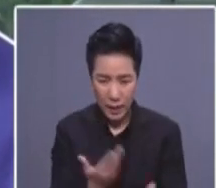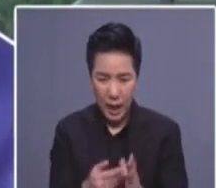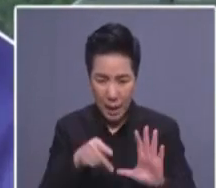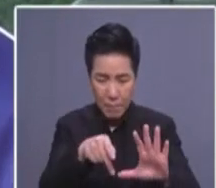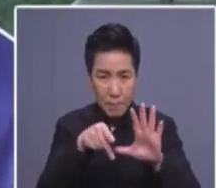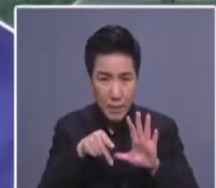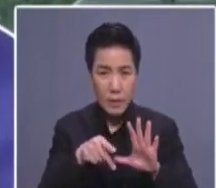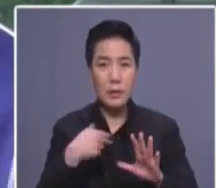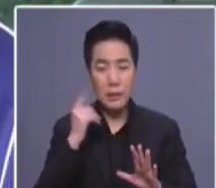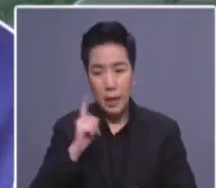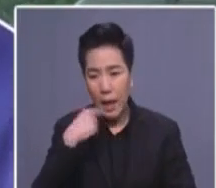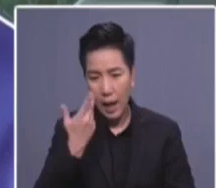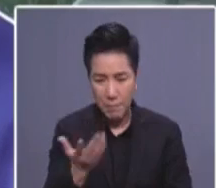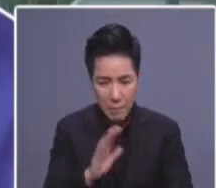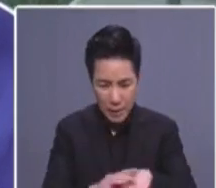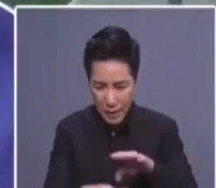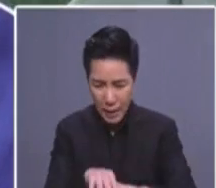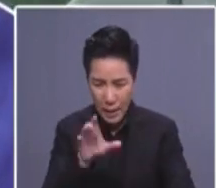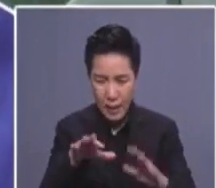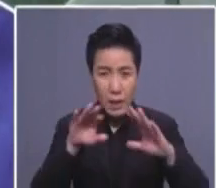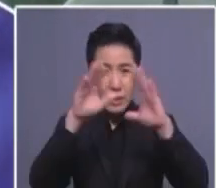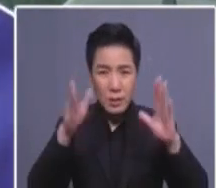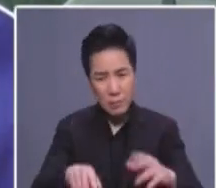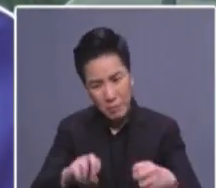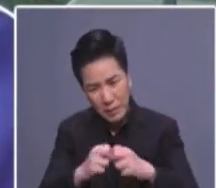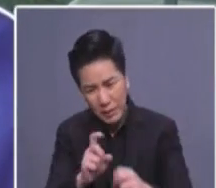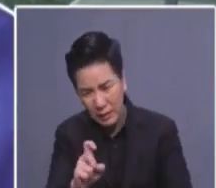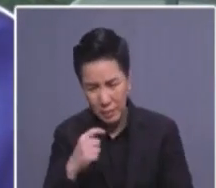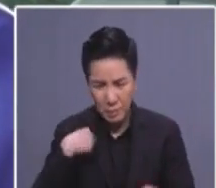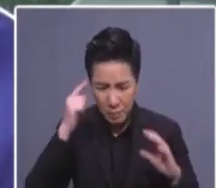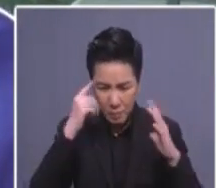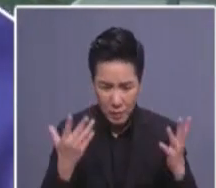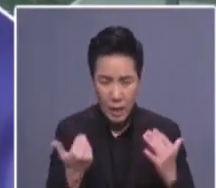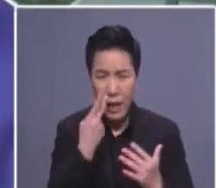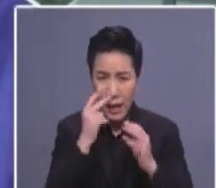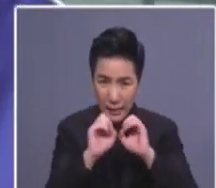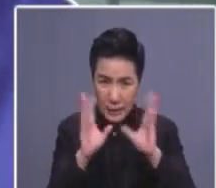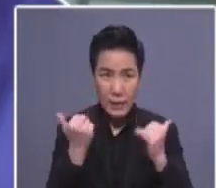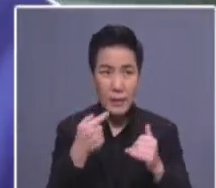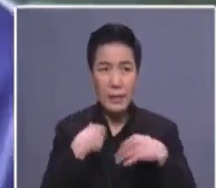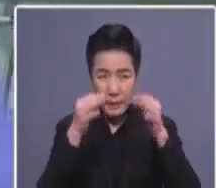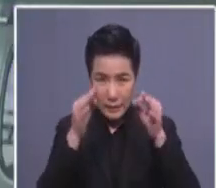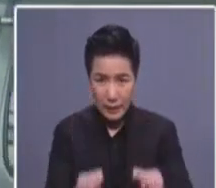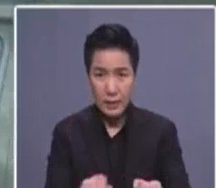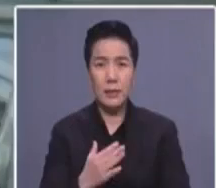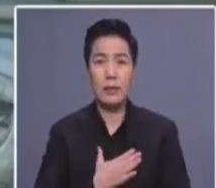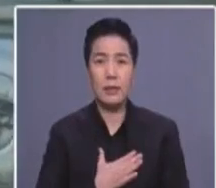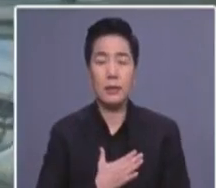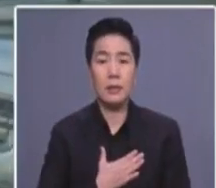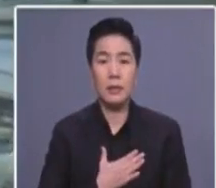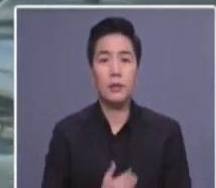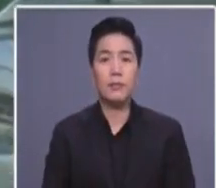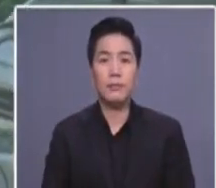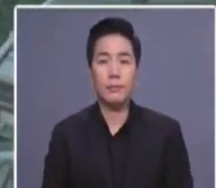ครับว่าเป็นมือใครจับหรือว่าตู้ระบบขัดข้องหรือเปล่าอะไรนี่นะครับให้ชัดเจนกว่านี้ครับเพื่อตัดสินผม แล้วความคิดเรา